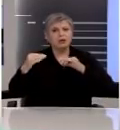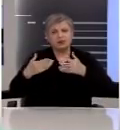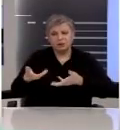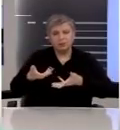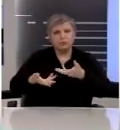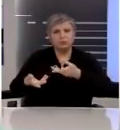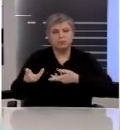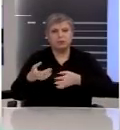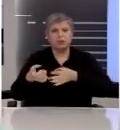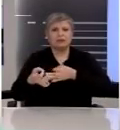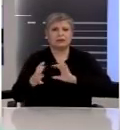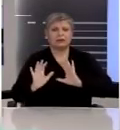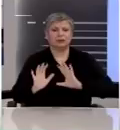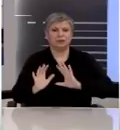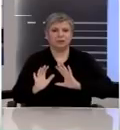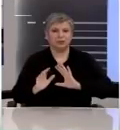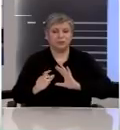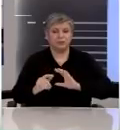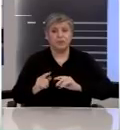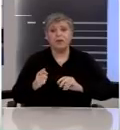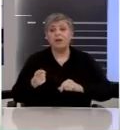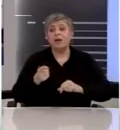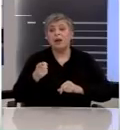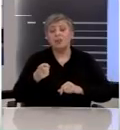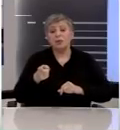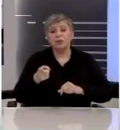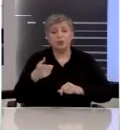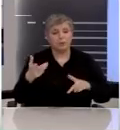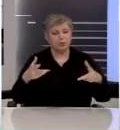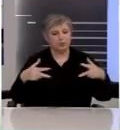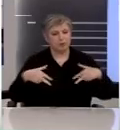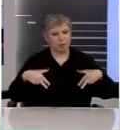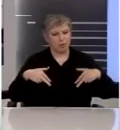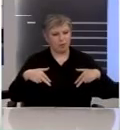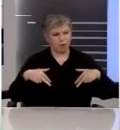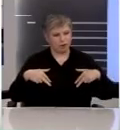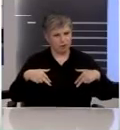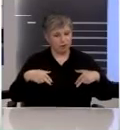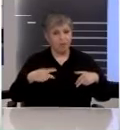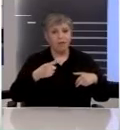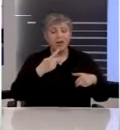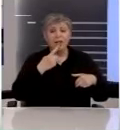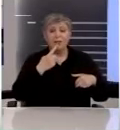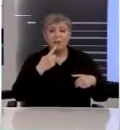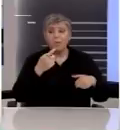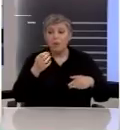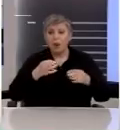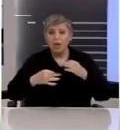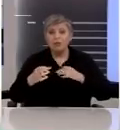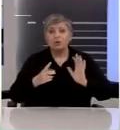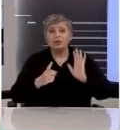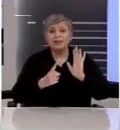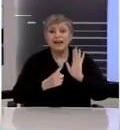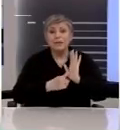η πηγή λέγει ότι θα έπρεπε να έρθει απευθείας ο ίδιος στην Ελλάδα